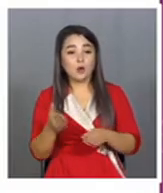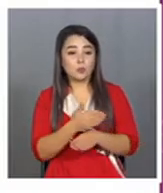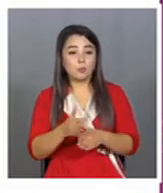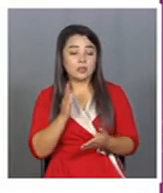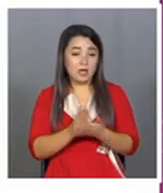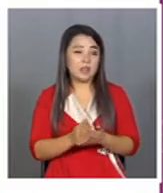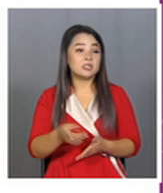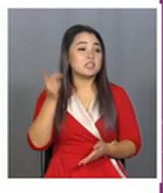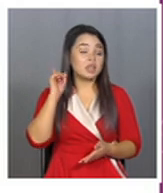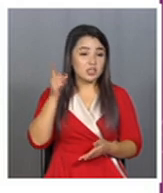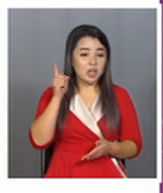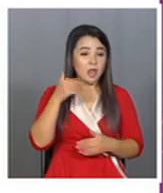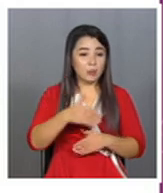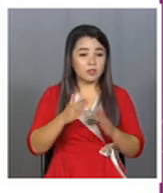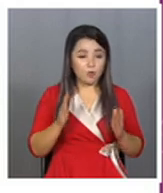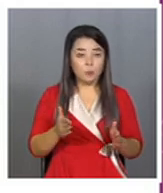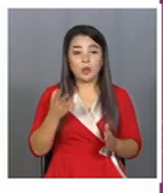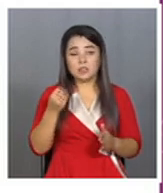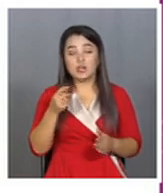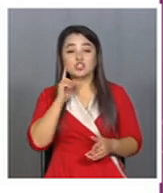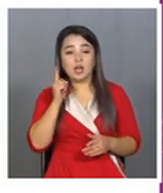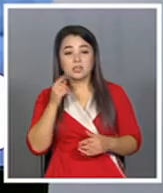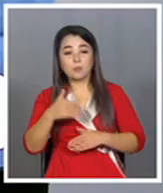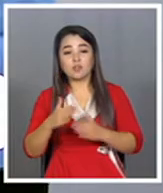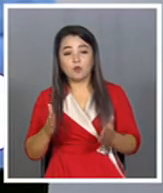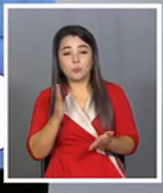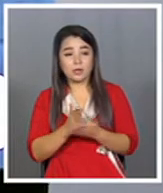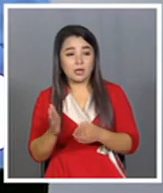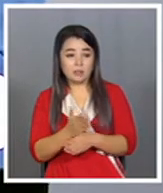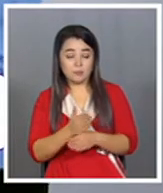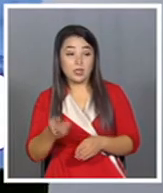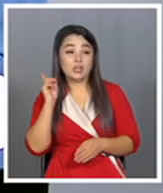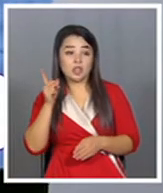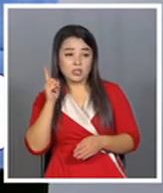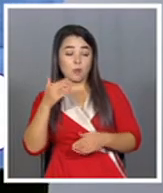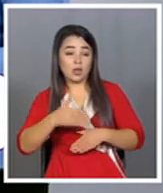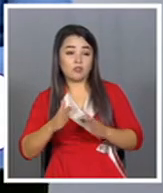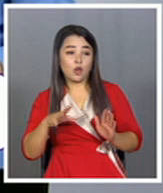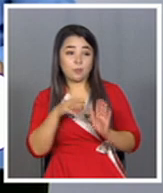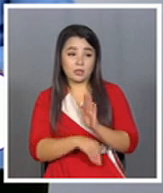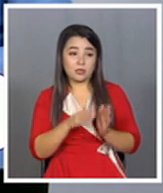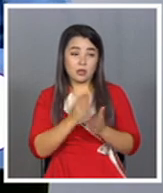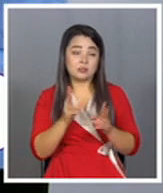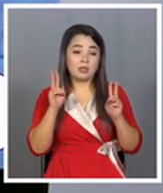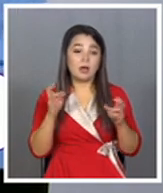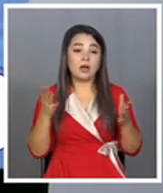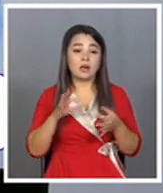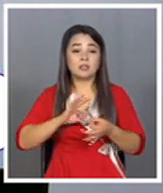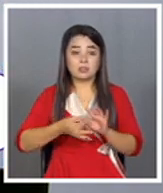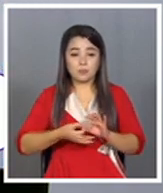Олар ежелгі платформалар және жас платформалар. Ежелгі платформаларға қандай платформалар